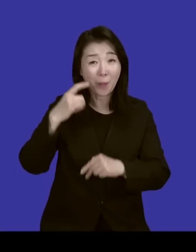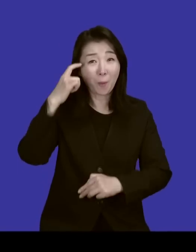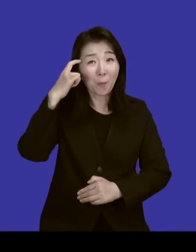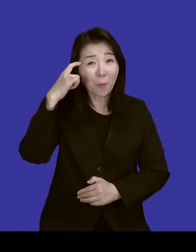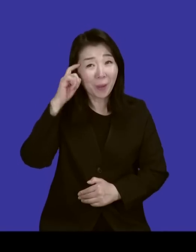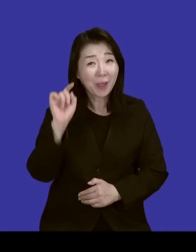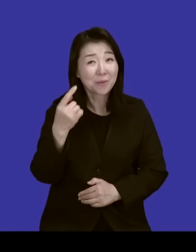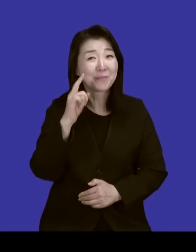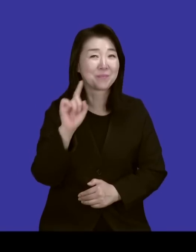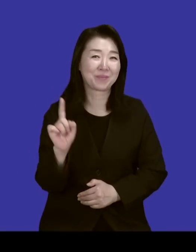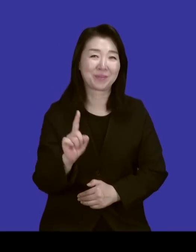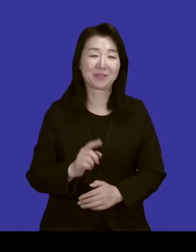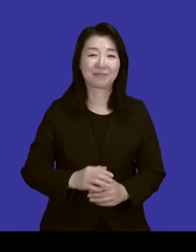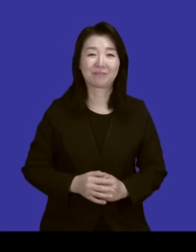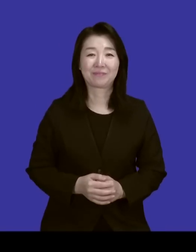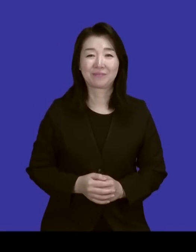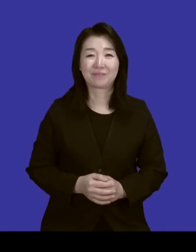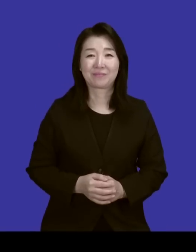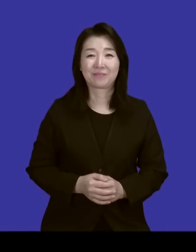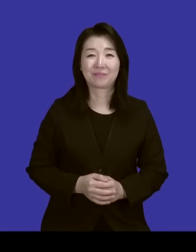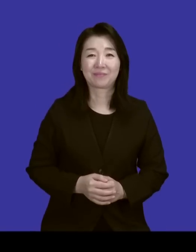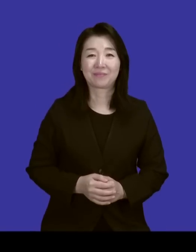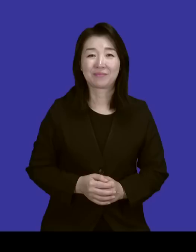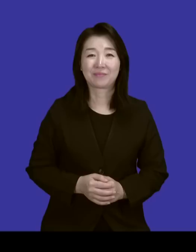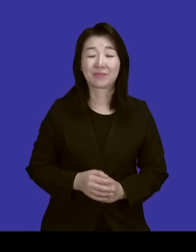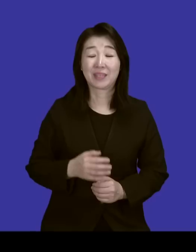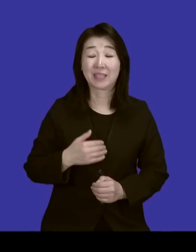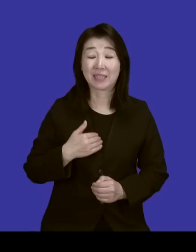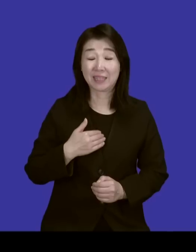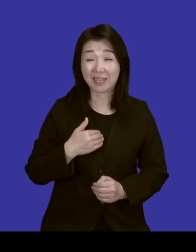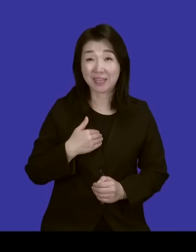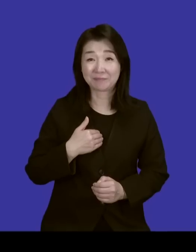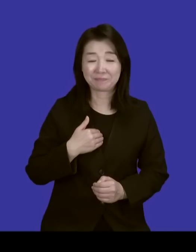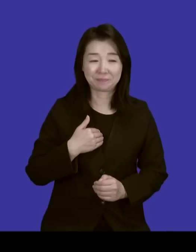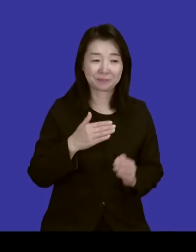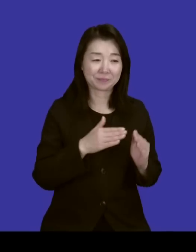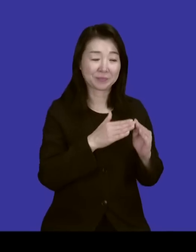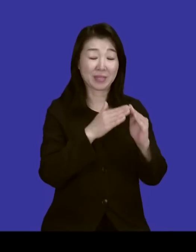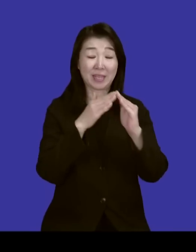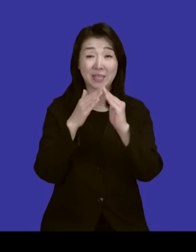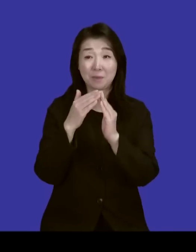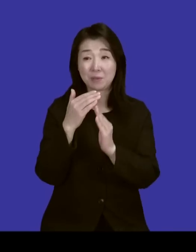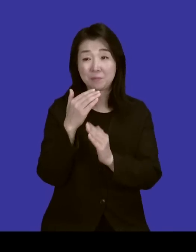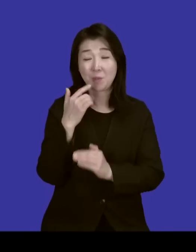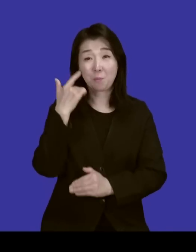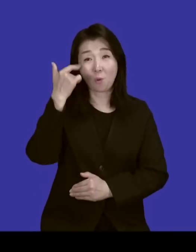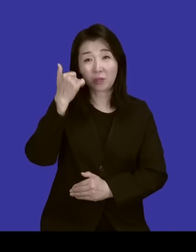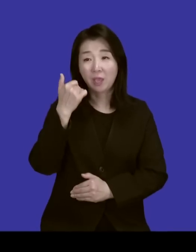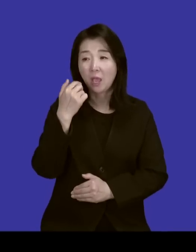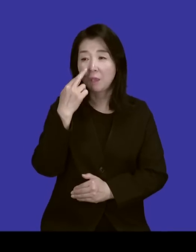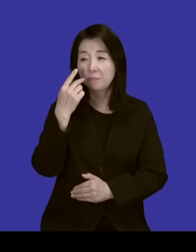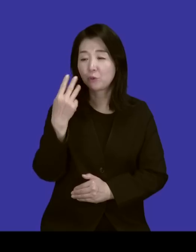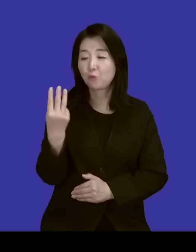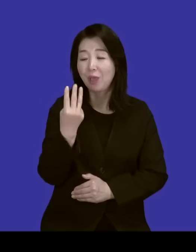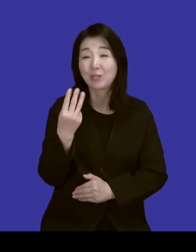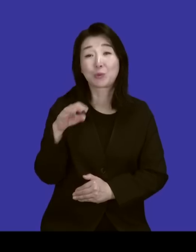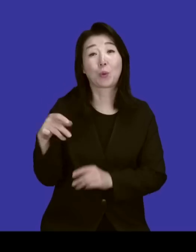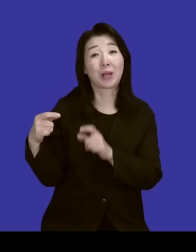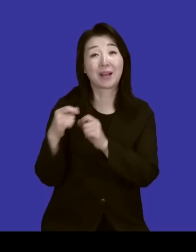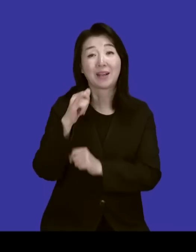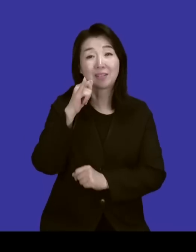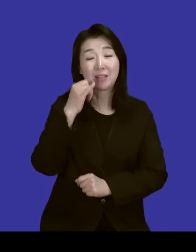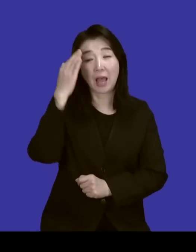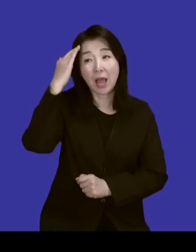있으셨을까요? 제가 이민 목회를 미국 워싱턴 근교에서 하다가 네네. 이제 한국에 와서 지구촌